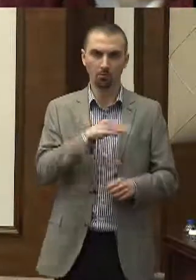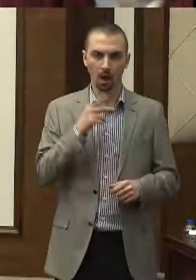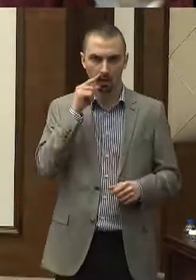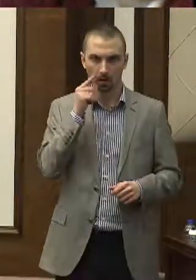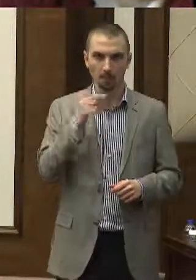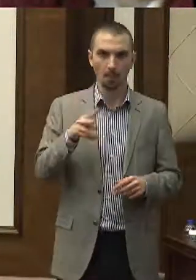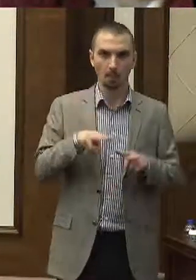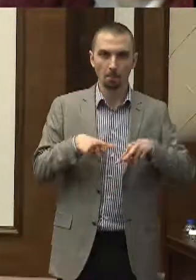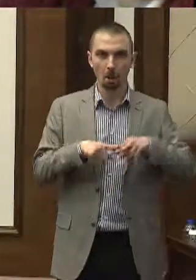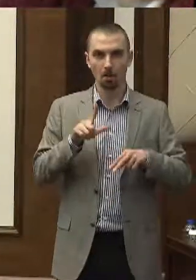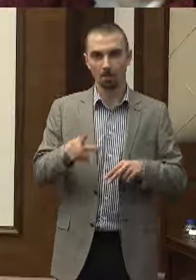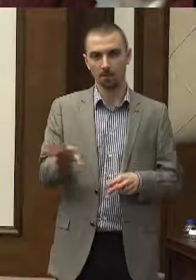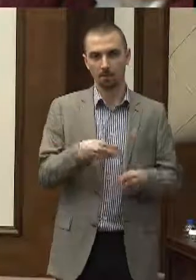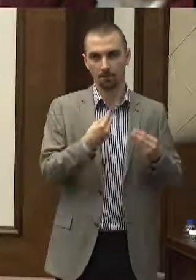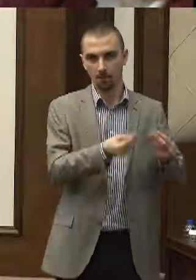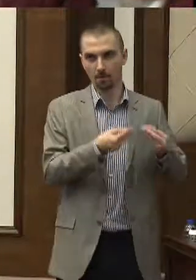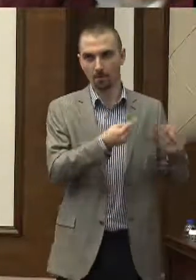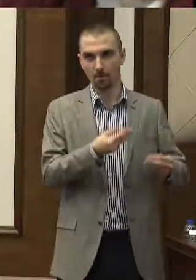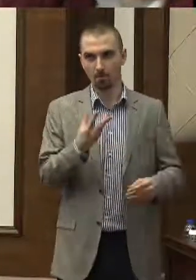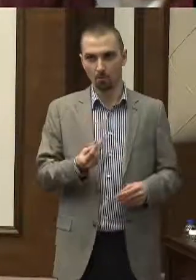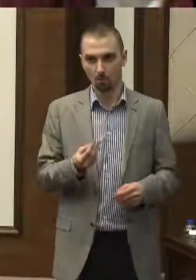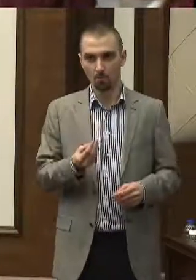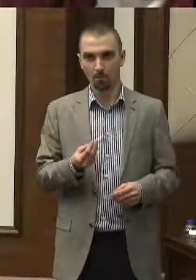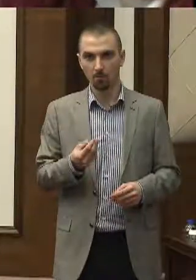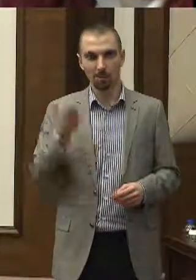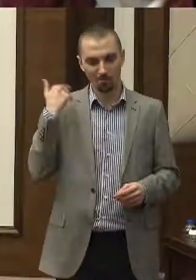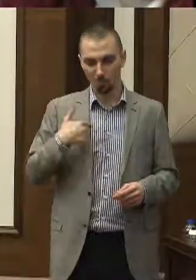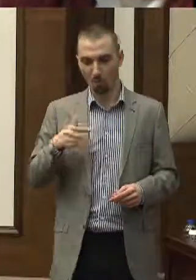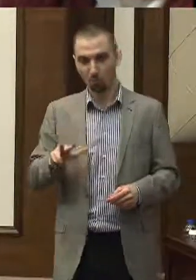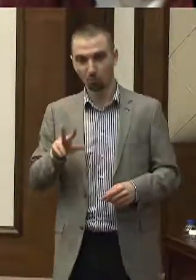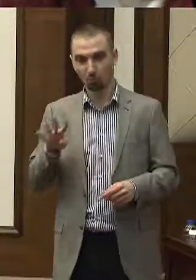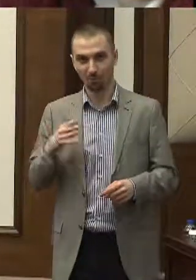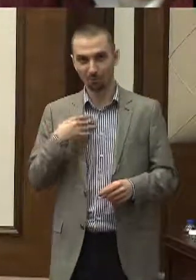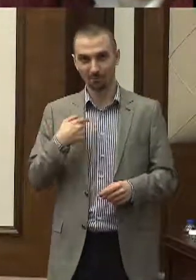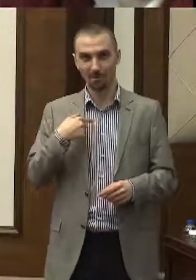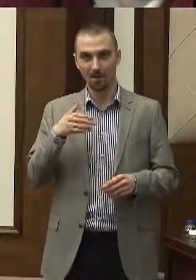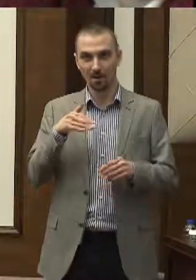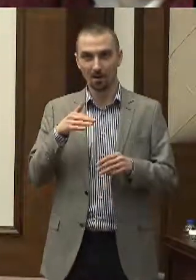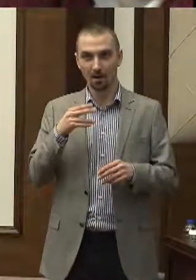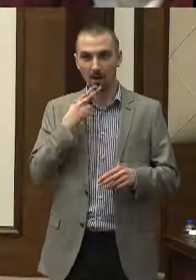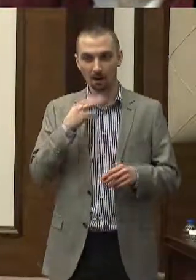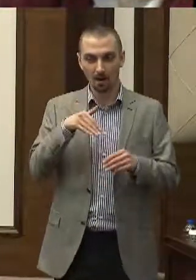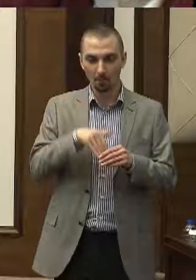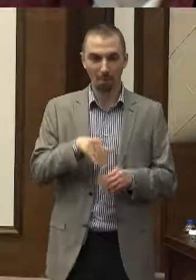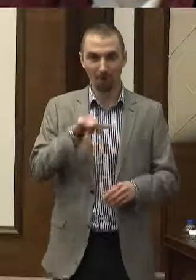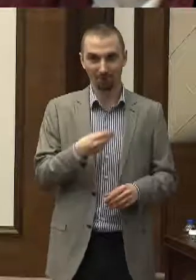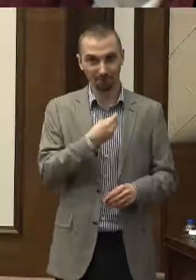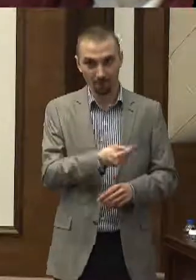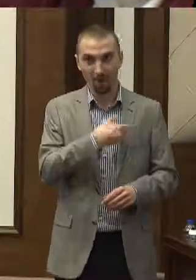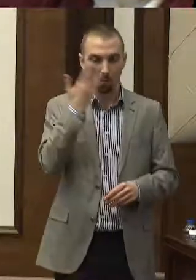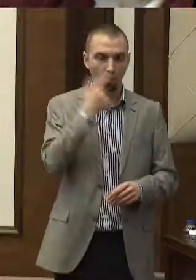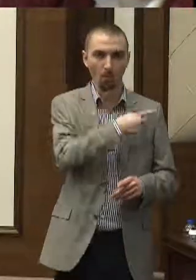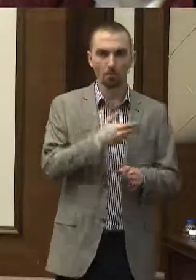35'ten sonra onlarda biz 34'te seçme seçilme hakkını verdiğimizde onlarda daha evli kadının mülkiyet durumu